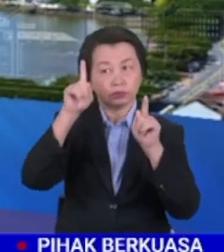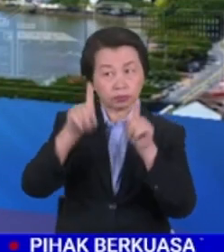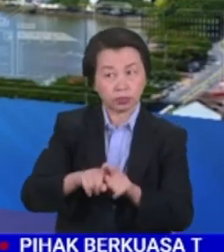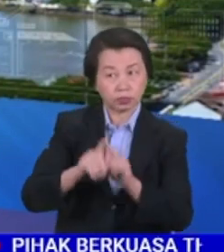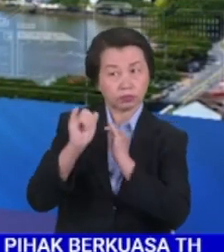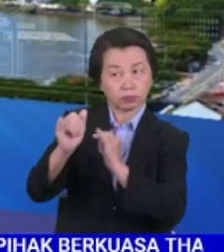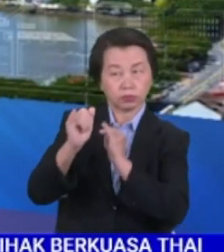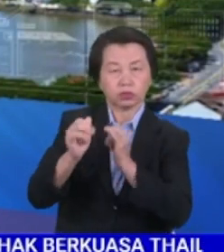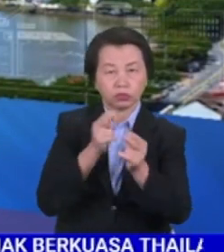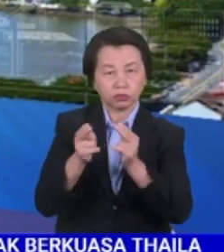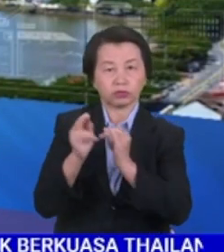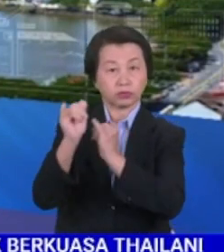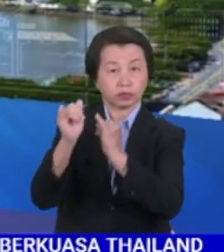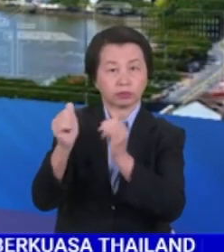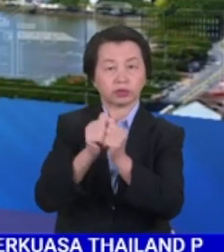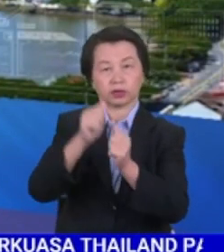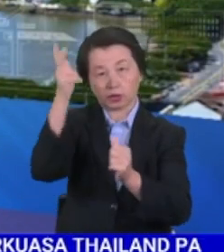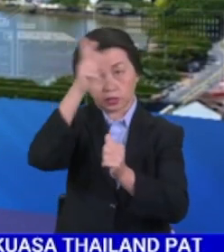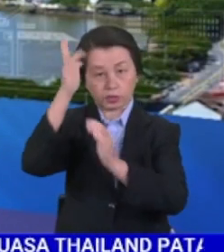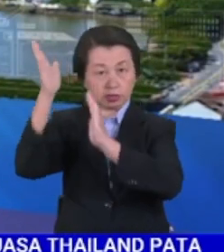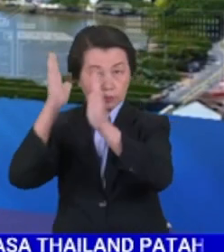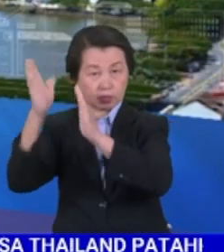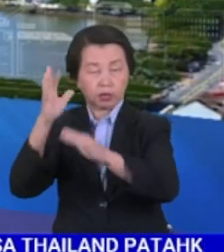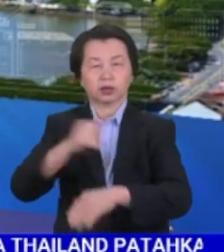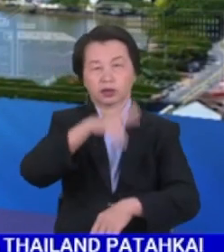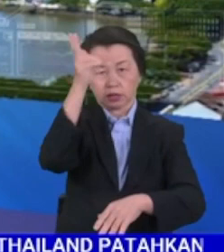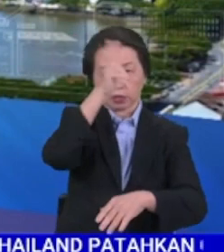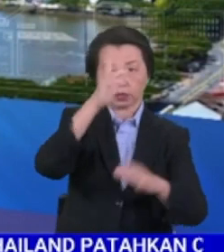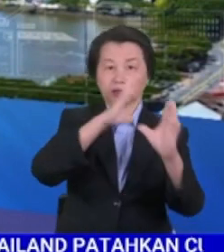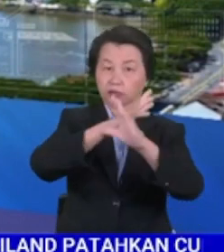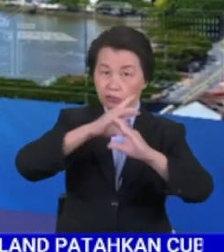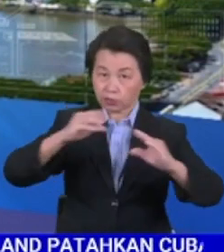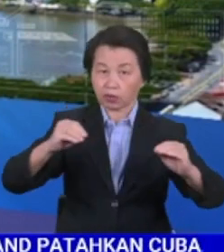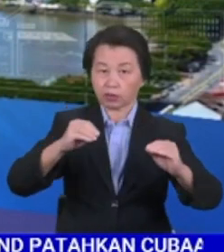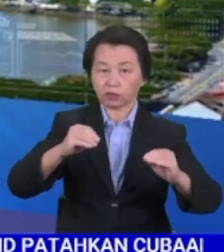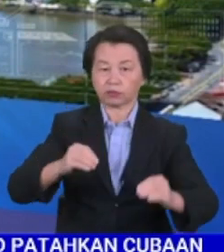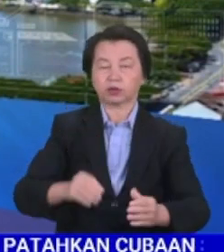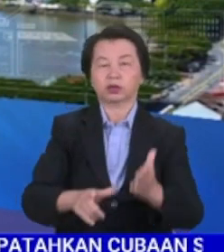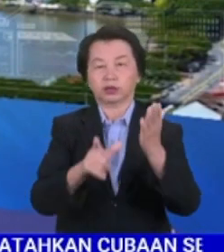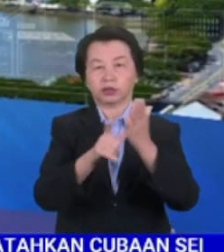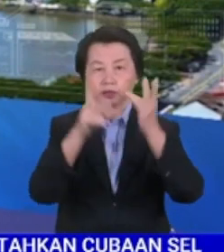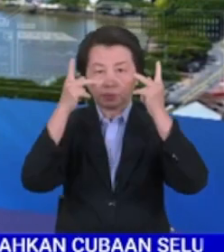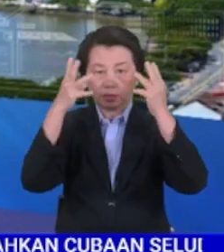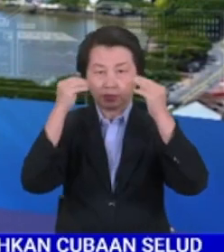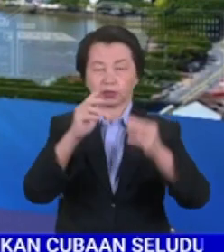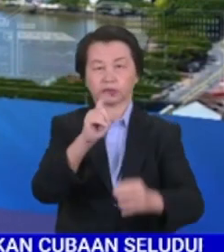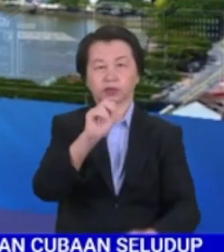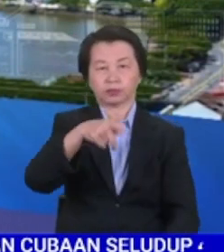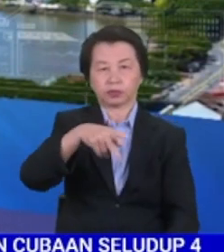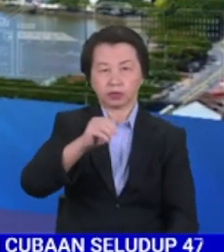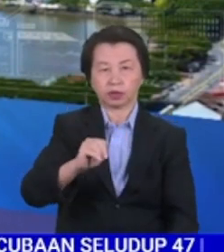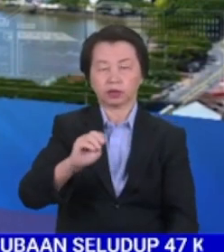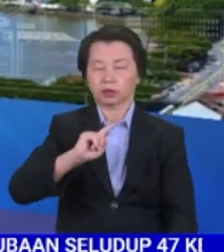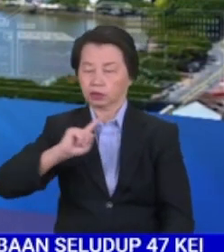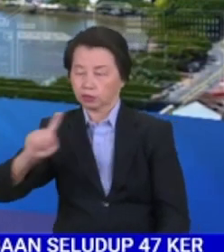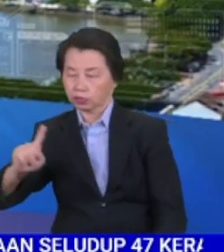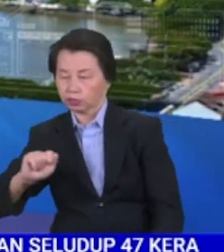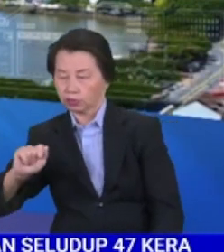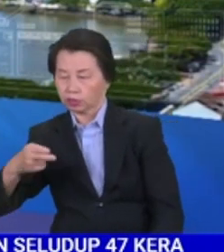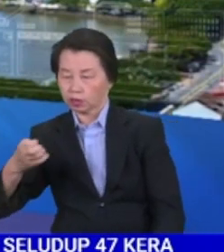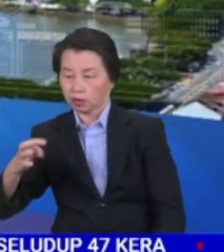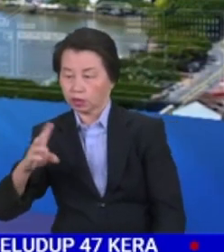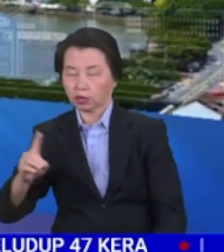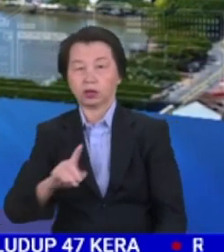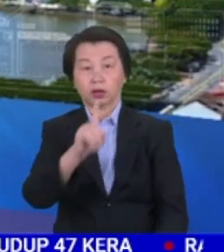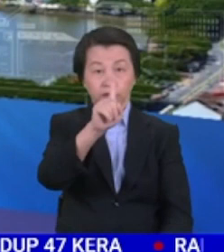dipersetujui diusahakan bersama Kerajaan Persekutuan dan Kerajaan Sarawak. Menurut Timbalan Perdana Menteri Datuk Seri Dr. Ahmad Zahid Hamidi,